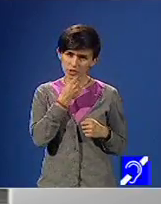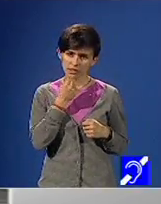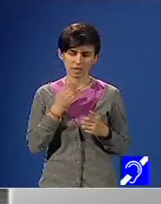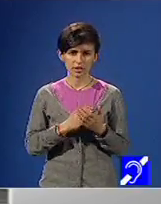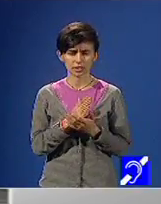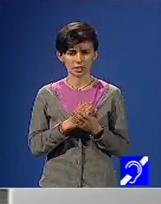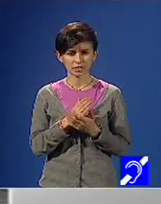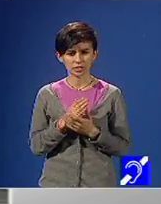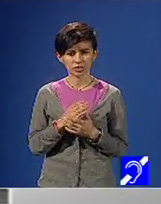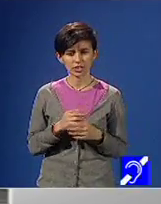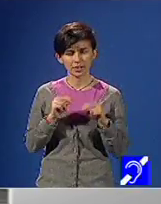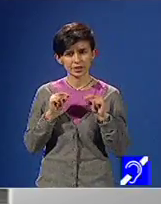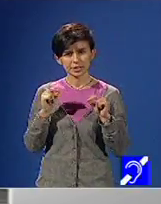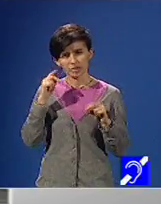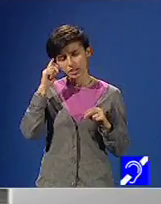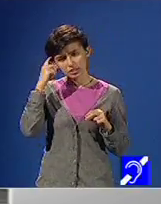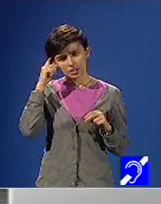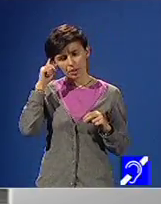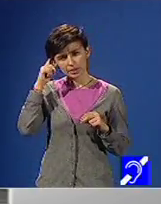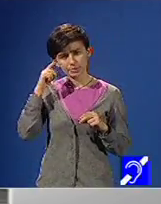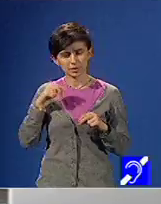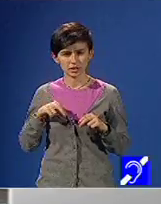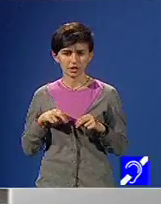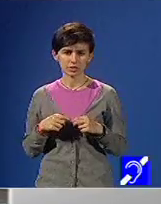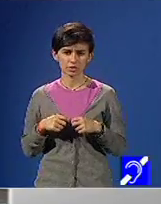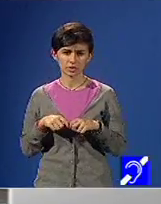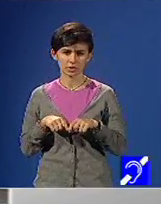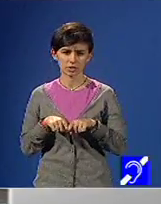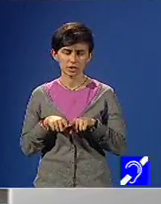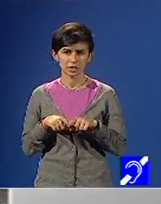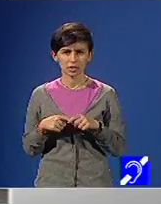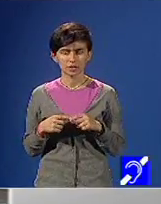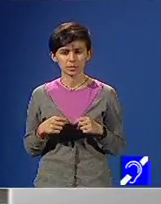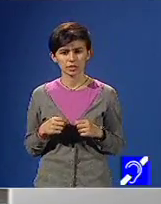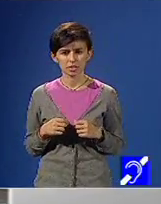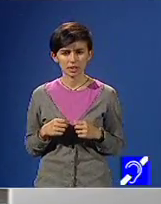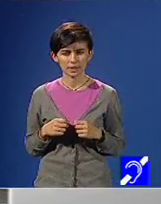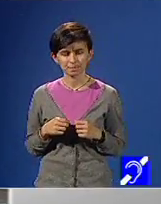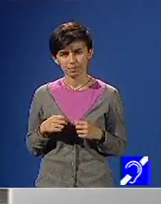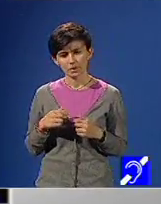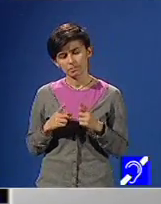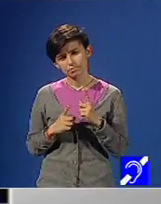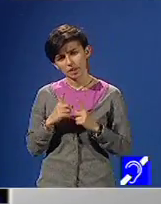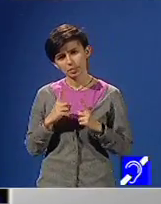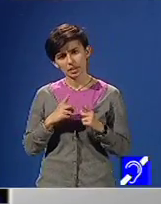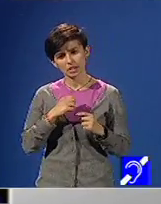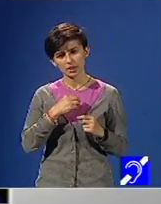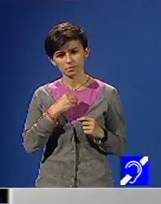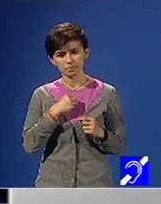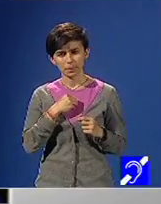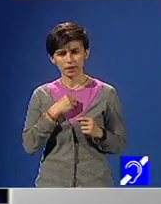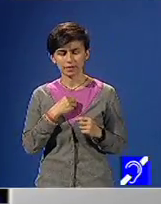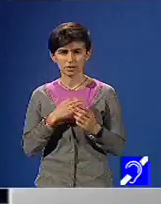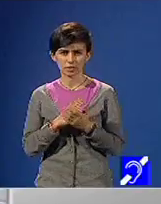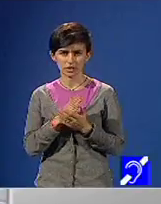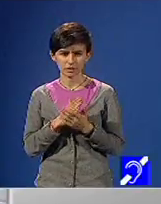kinetoterapie, educație psihomotrică, în funcție de afecțiune. Serviciile sunt diferențiate.